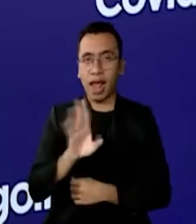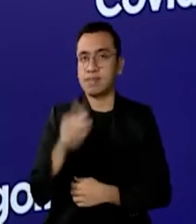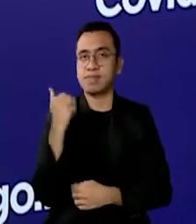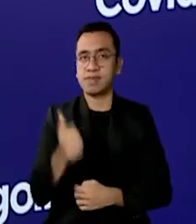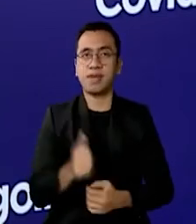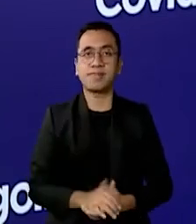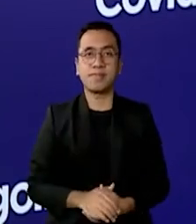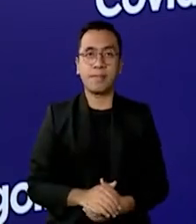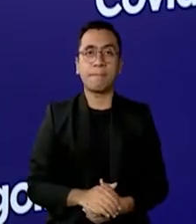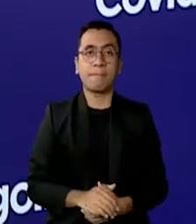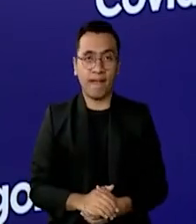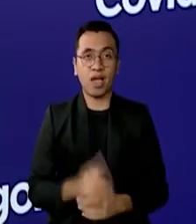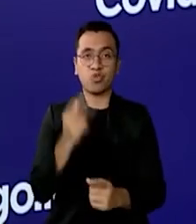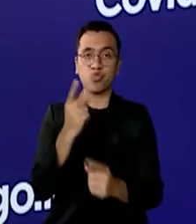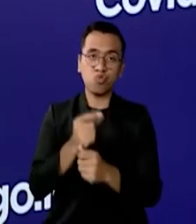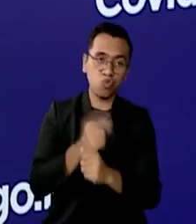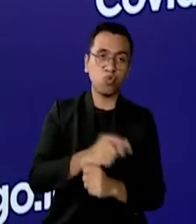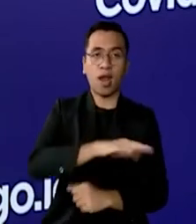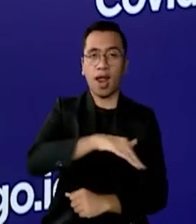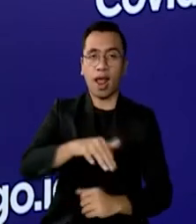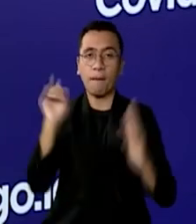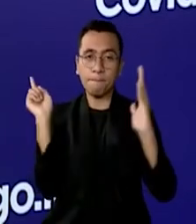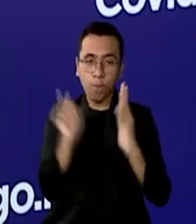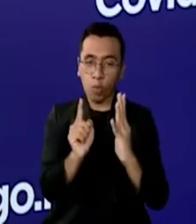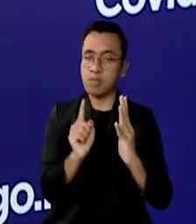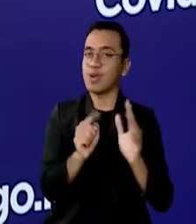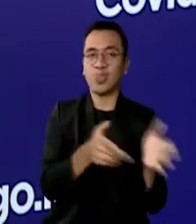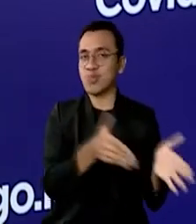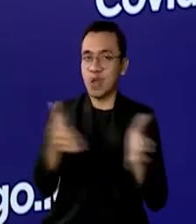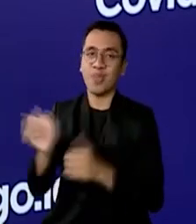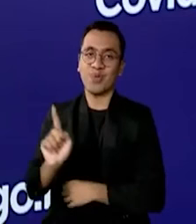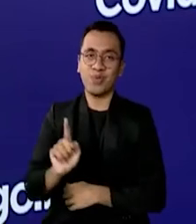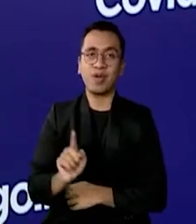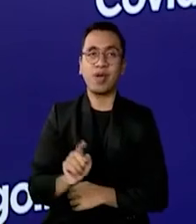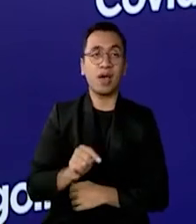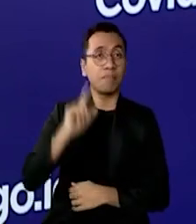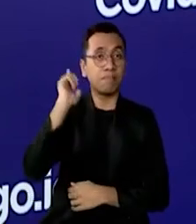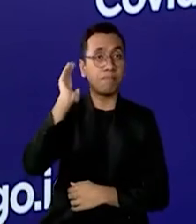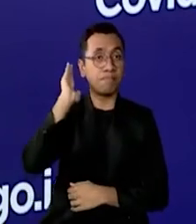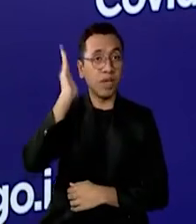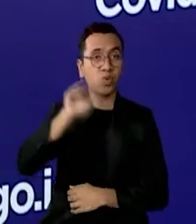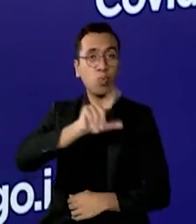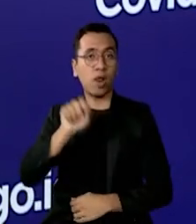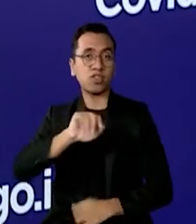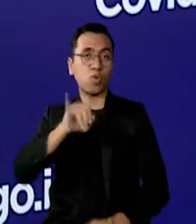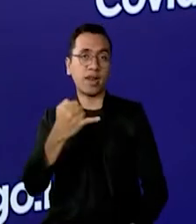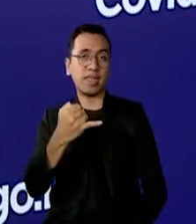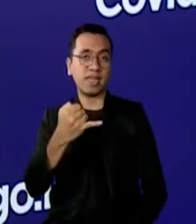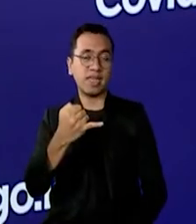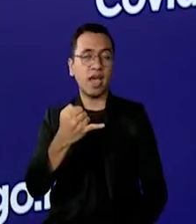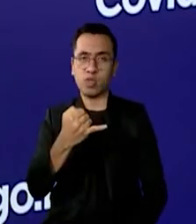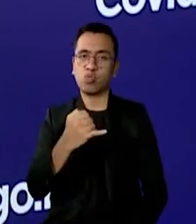kebijakan Anda sekolah tatap muka jadi tidak akan ada sekolah tetap muka dibulan Januari atlet untuk pendidikan di bawah